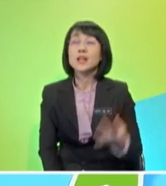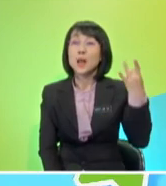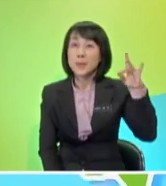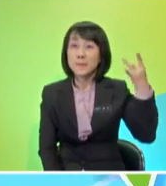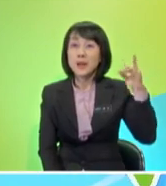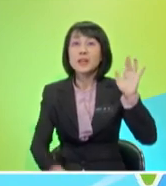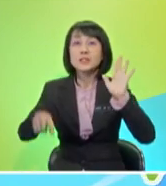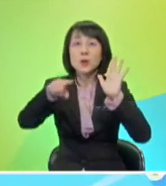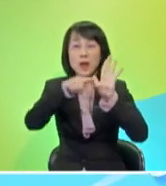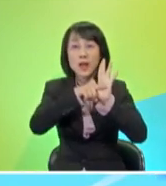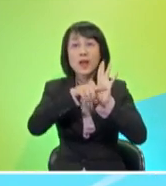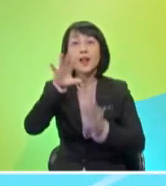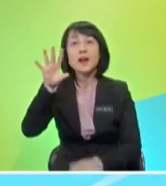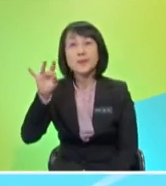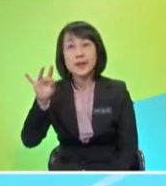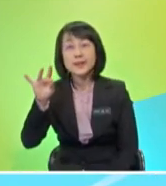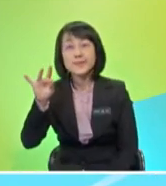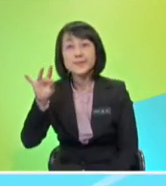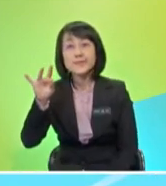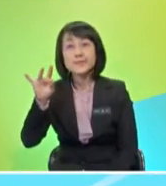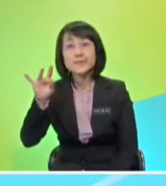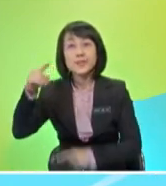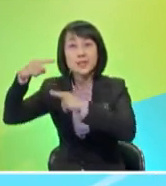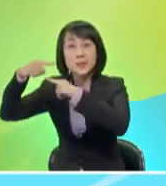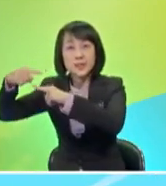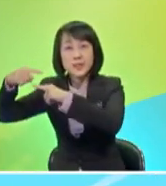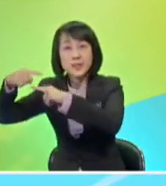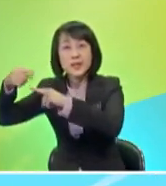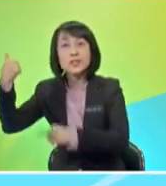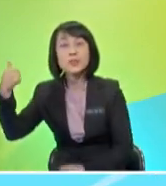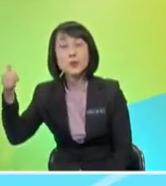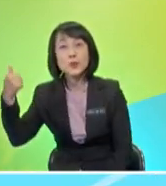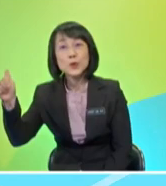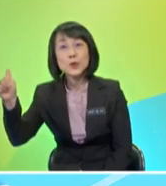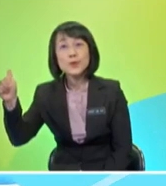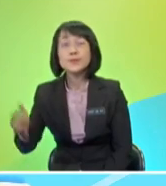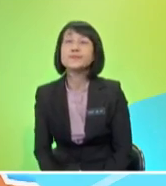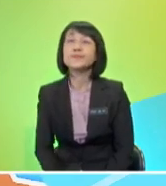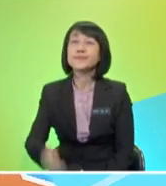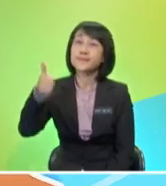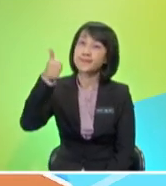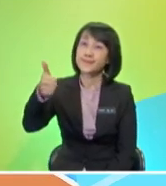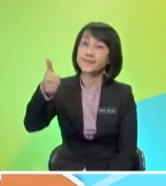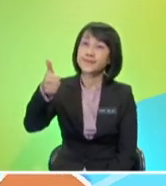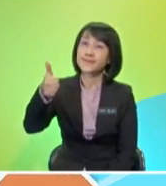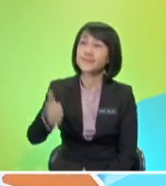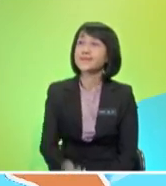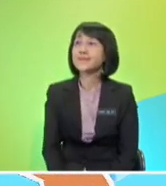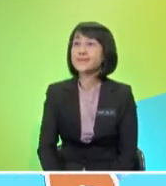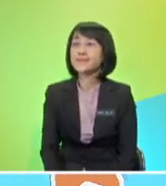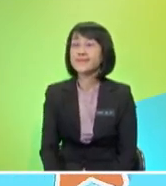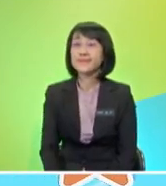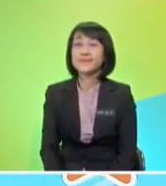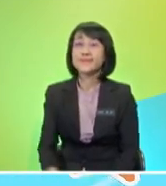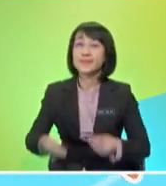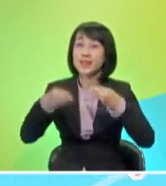18 tolak 8 sama dengan 10. Okey, bagus. Okey, boleh tak Ria kita bagi